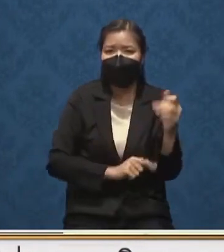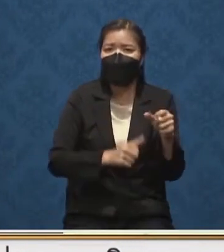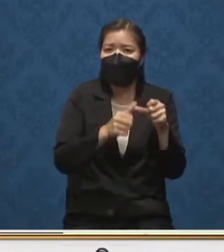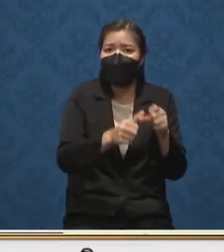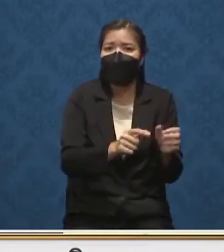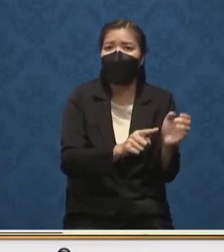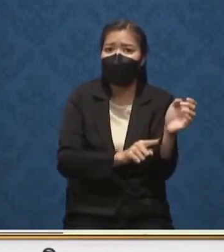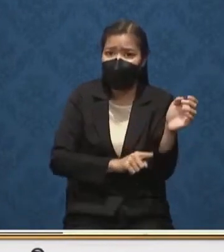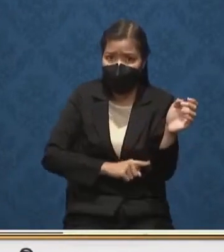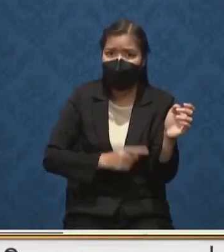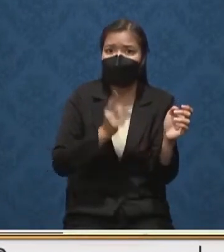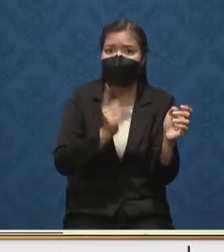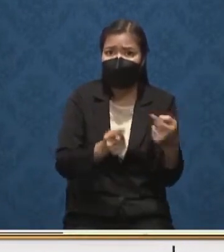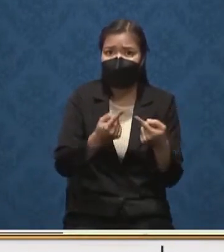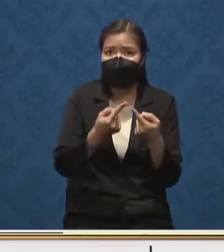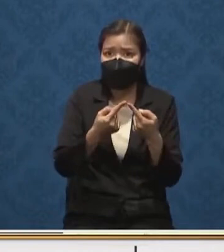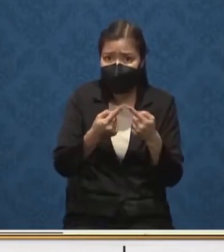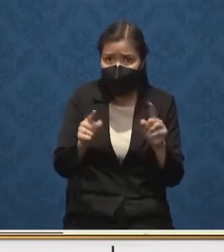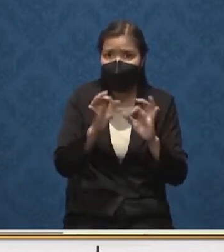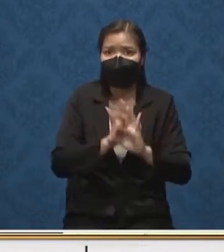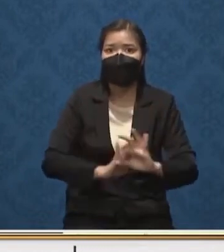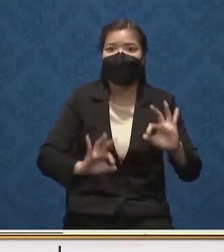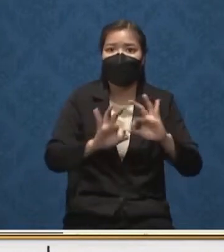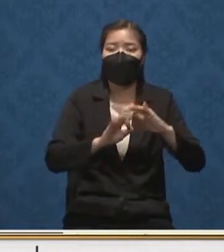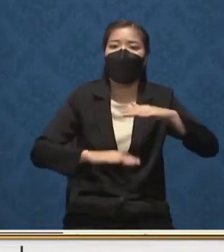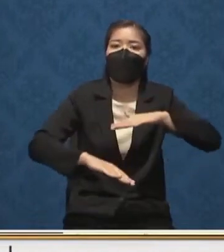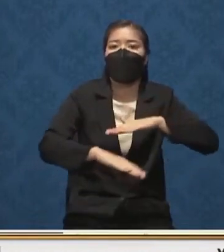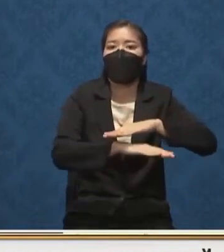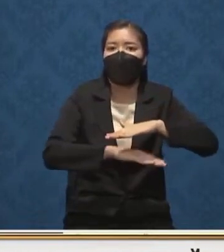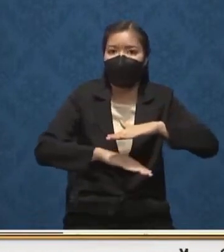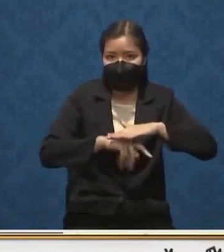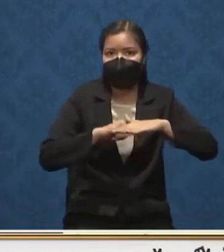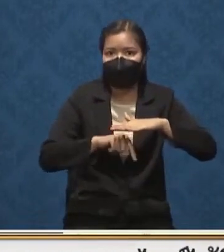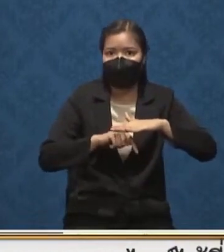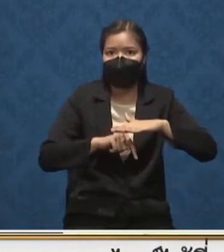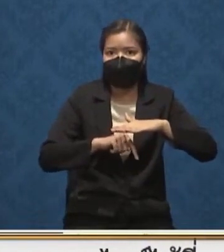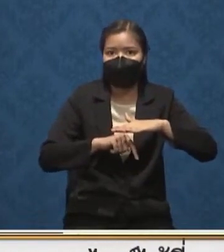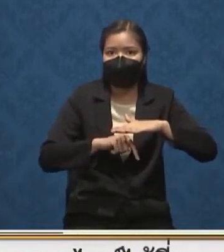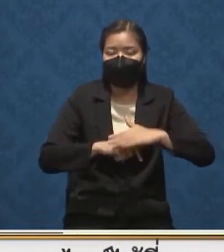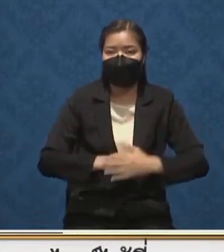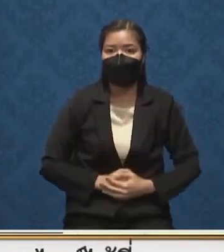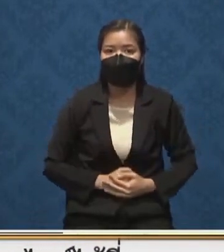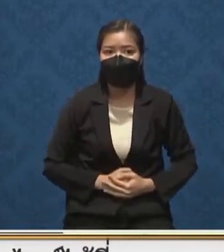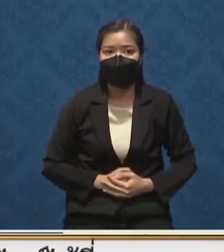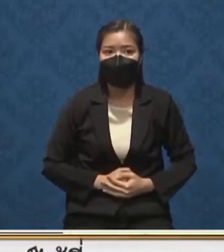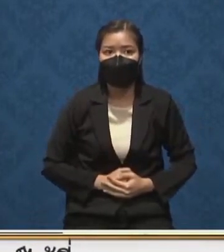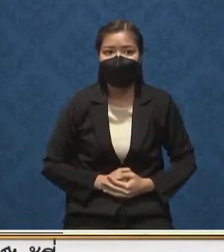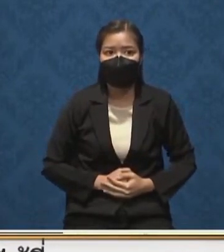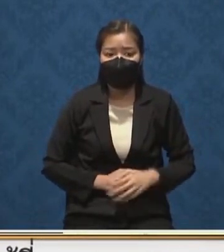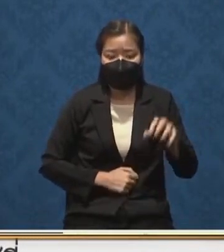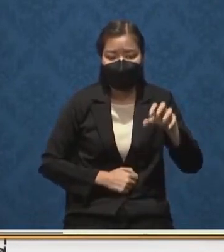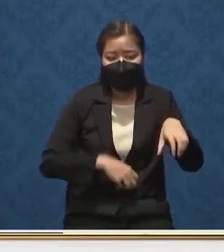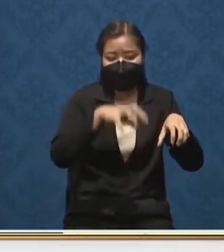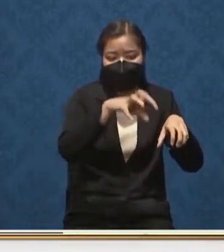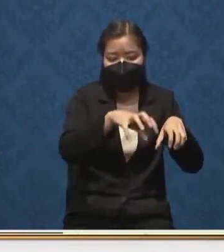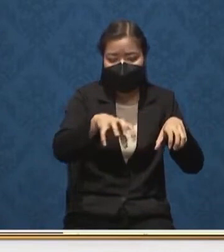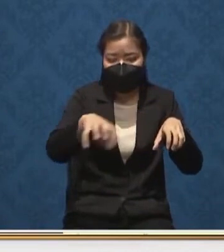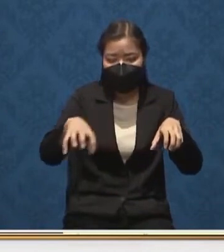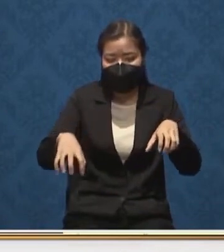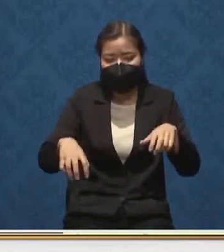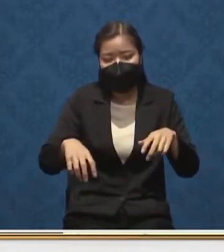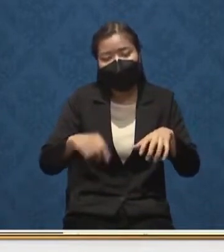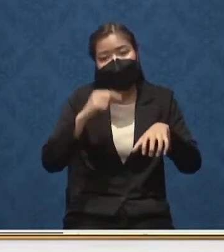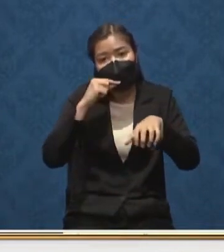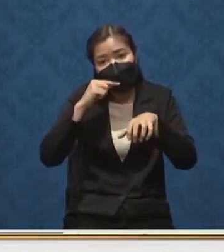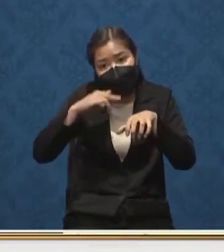พิสูจน์ให้ได้ว่าคนพวกนี้อยู่มาจริงก็ไม่ใช่ง่ายนะครับแล้วก็จะอยู่ที่ใดบ้างจะชี้กันไปทั้งเกาะเลยหรือจะอยู่